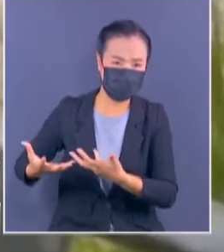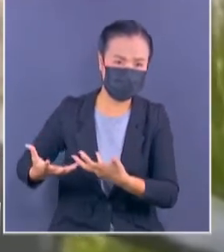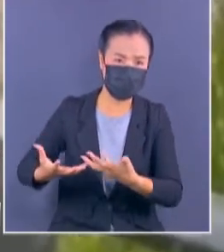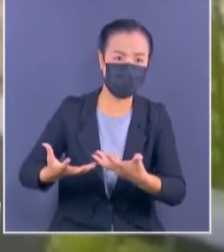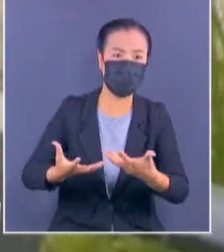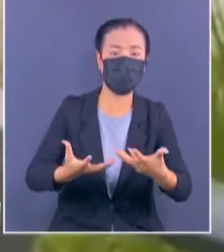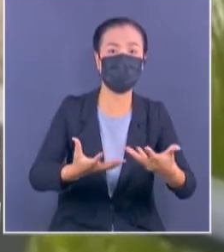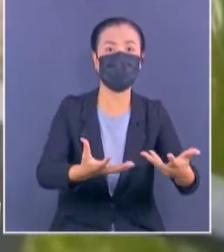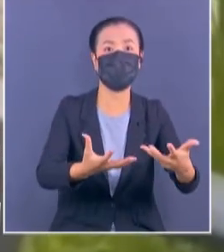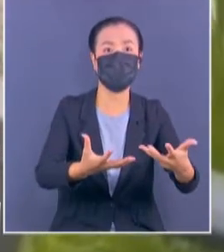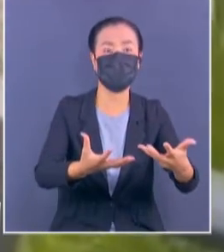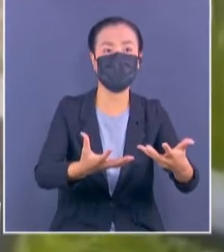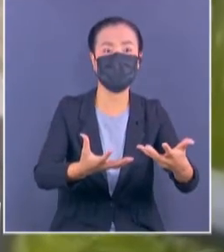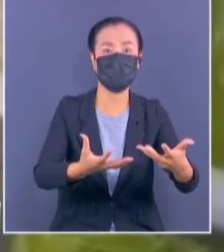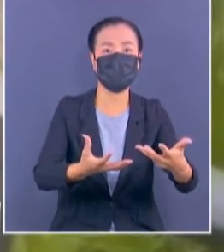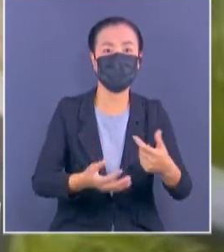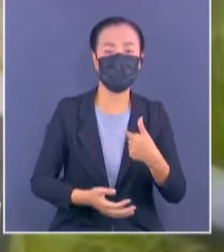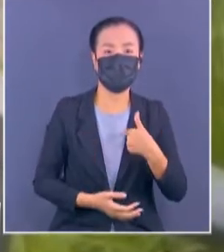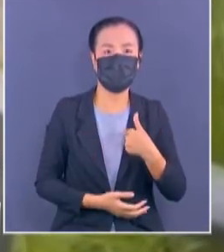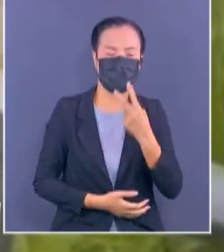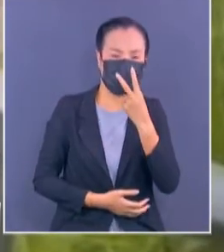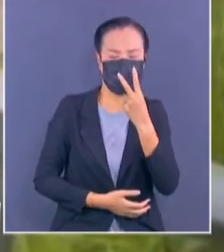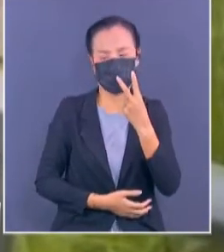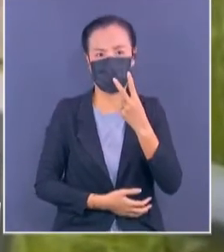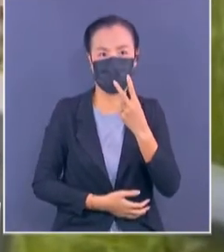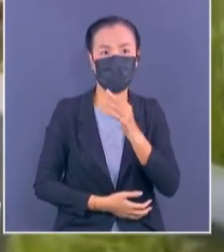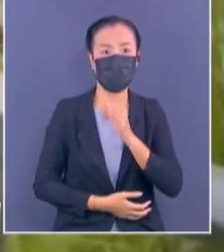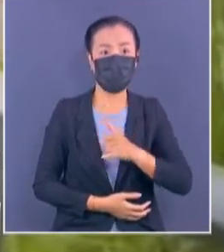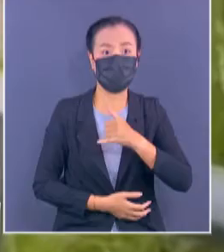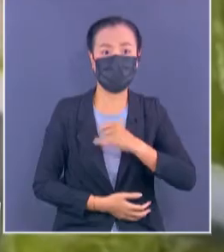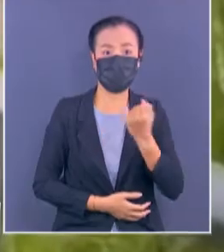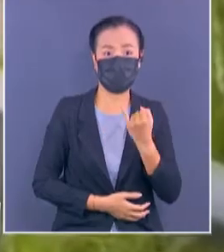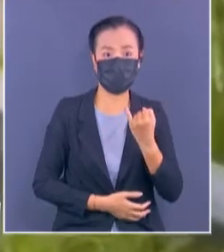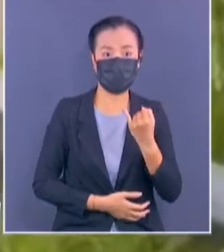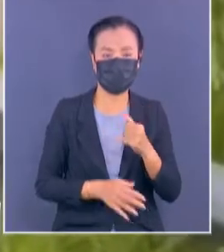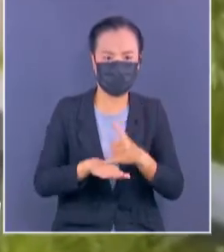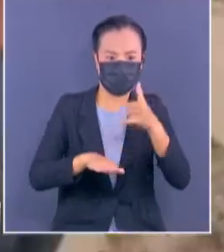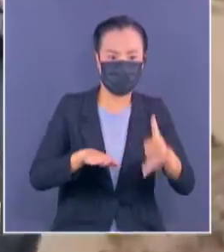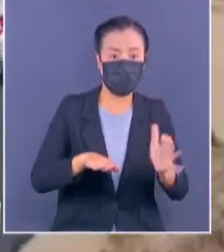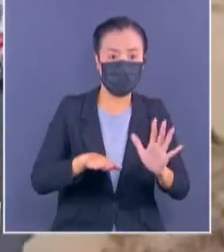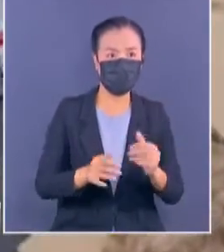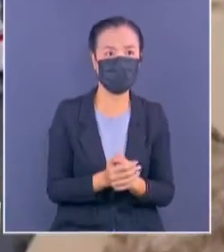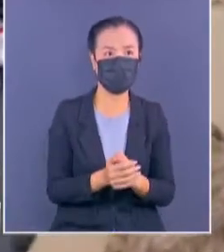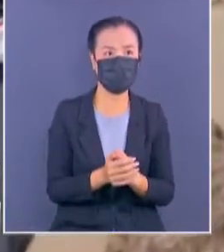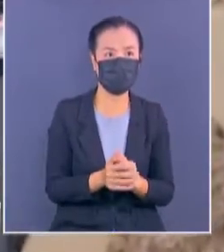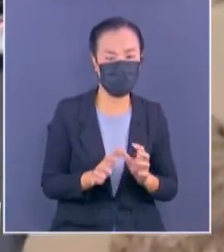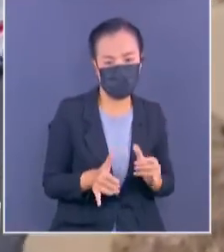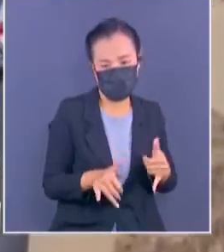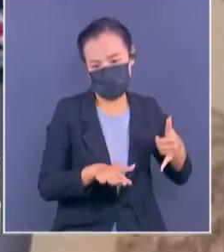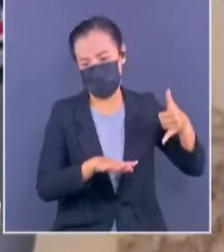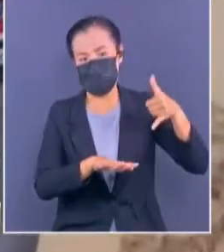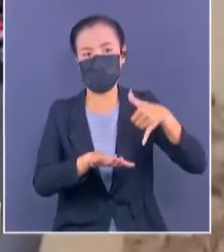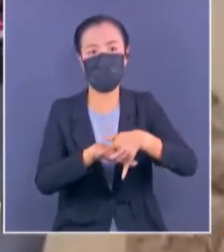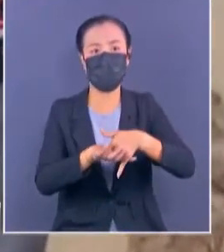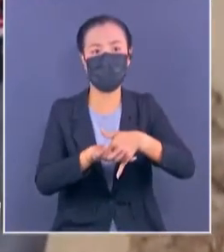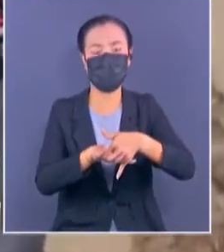ไหลไปกับกระแสน้ำอย่างเร็วค่ะเขาบอกเห็นท่าไม่ดีแล้วไม่ใช่กระโดดหนีนะเห็นท่าไม่ดีกระโดดเกาะไปกับแพด้วย